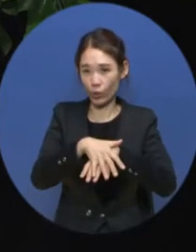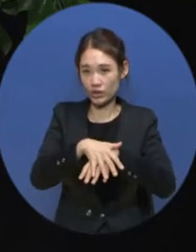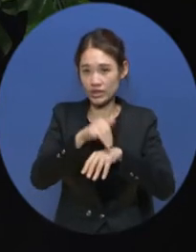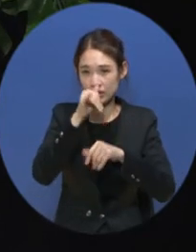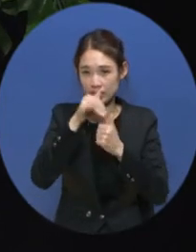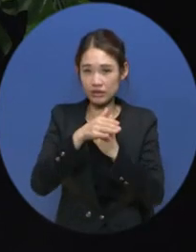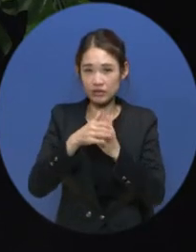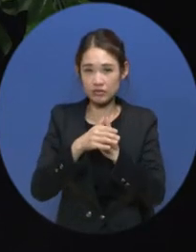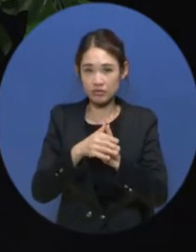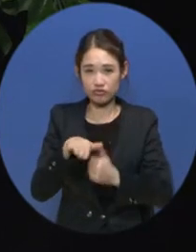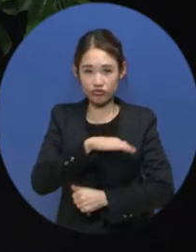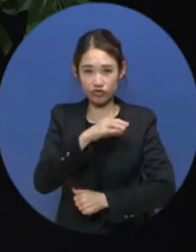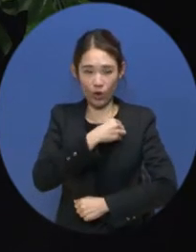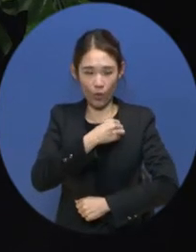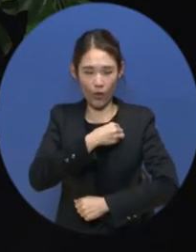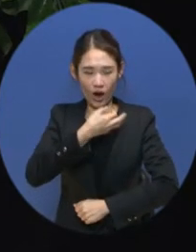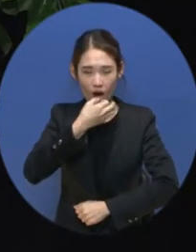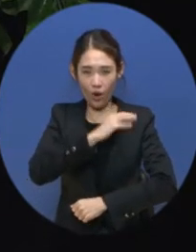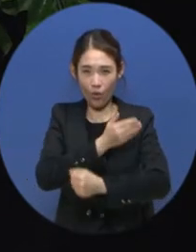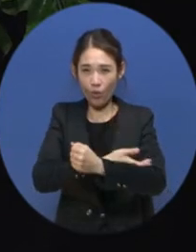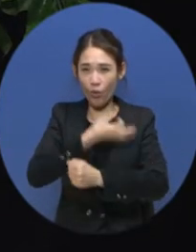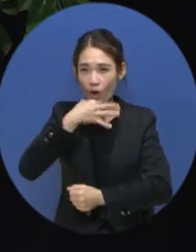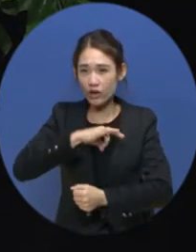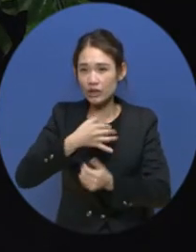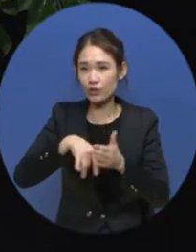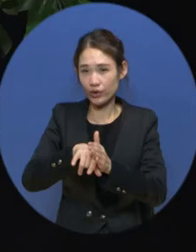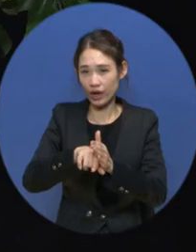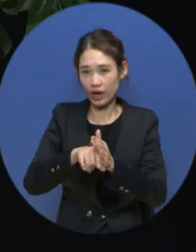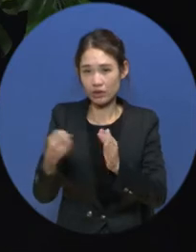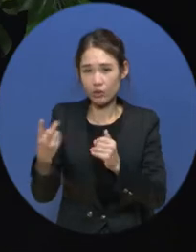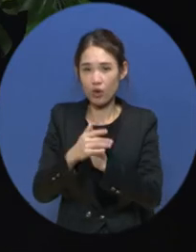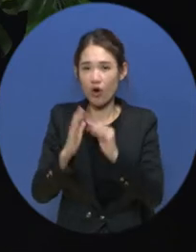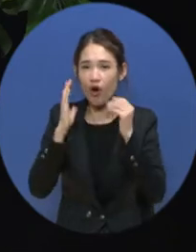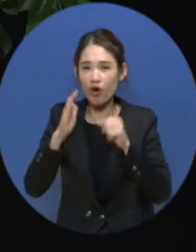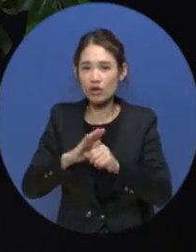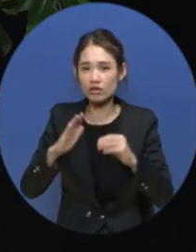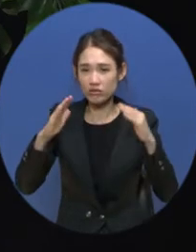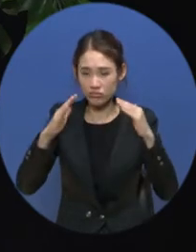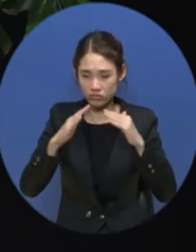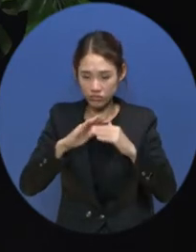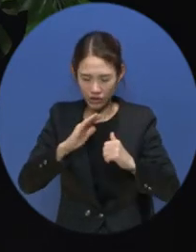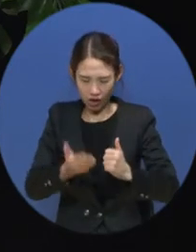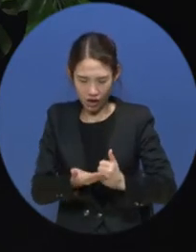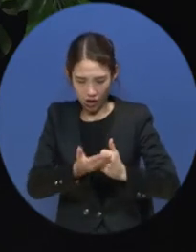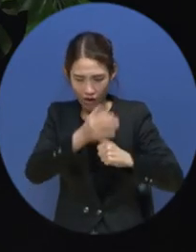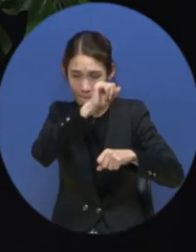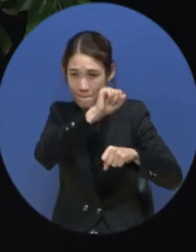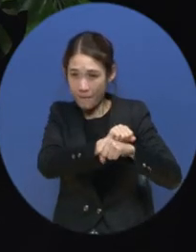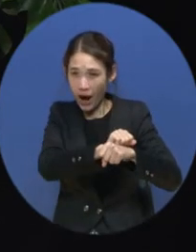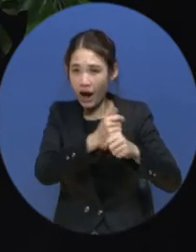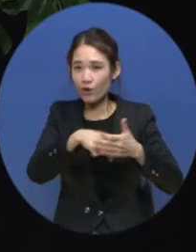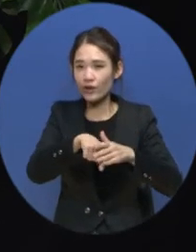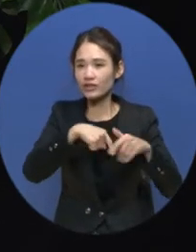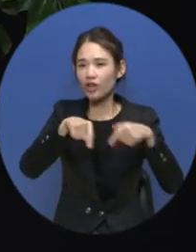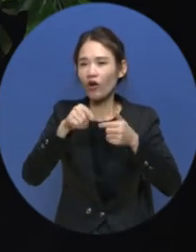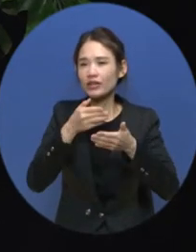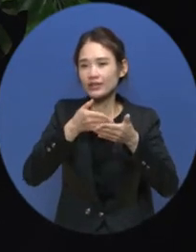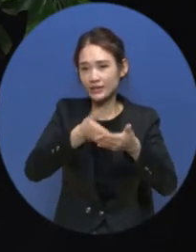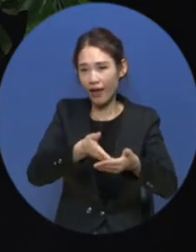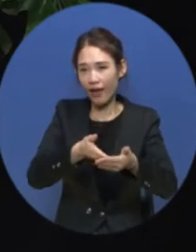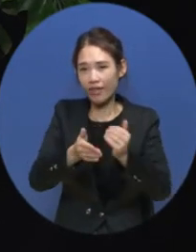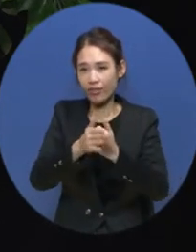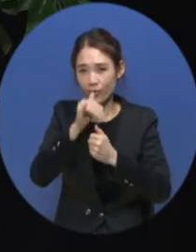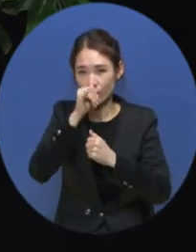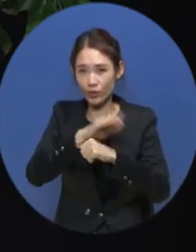우리 회원들의 권익을 위하고 어떻게 하면 또 우리 아이들 잘 기를 것인가에 어떤 정책 제안도 하고 그다음에 네. 우리